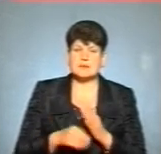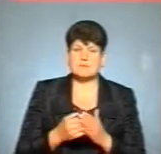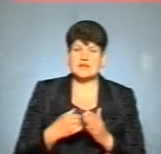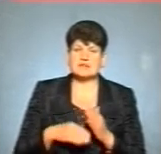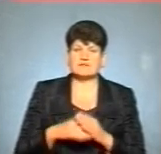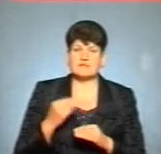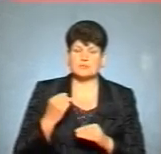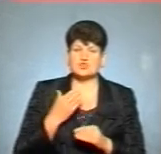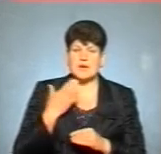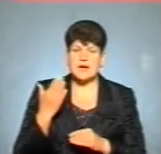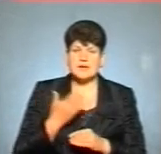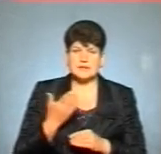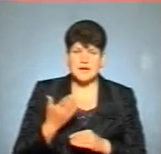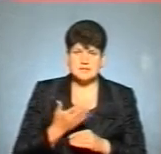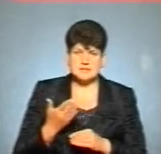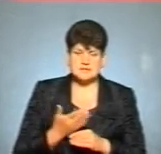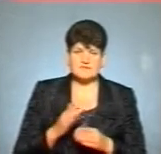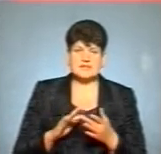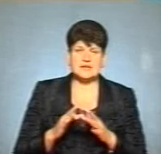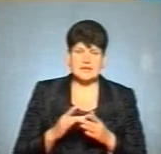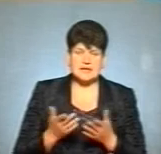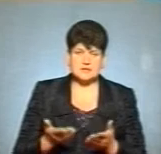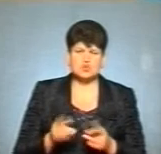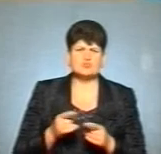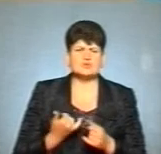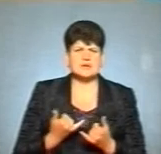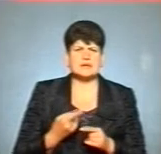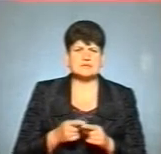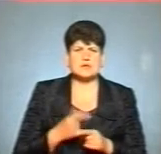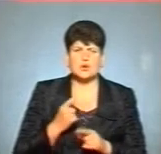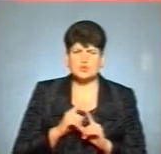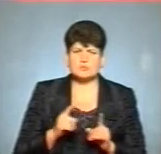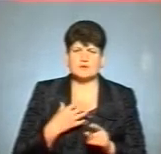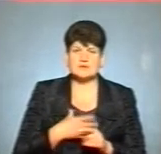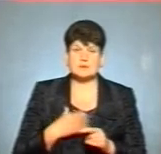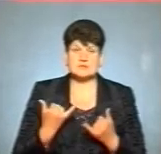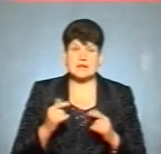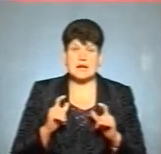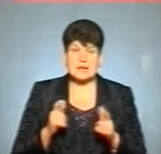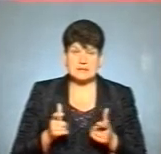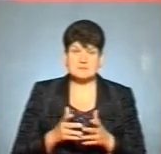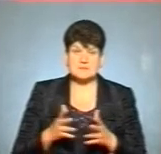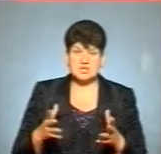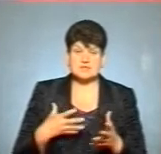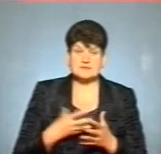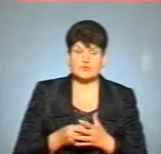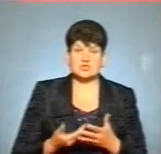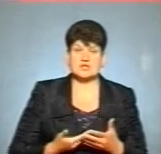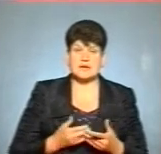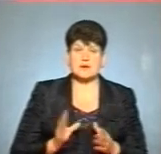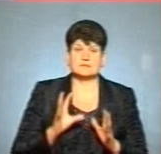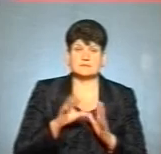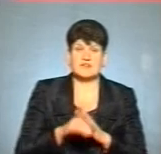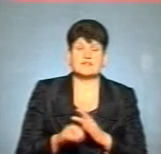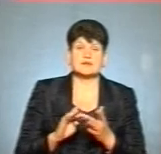в соцмережах і інтернеті. Так. Чому це зараз особливо важливо? Тому що ми зараз на карантині більше своє життя перенесли в онлайн.